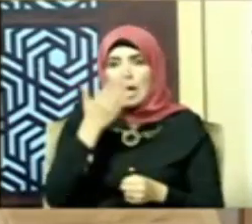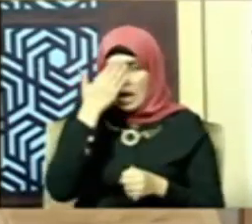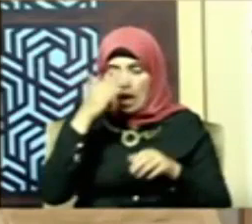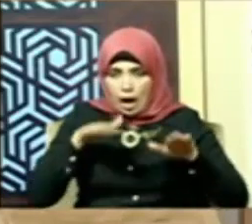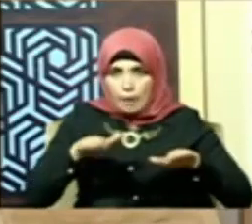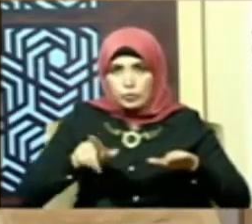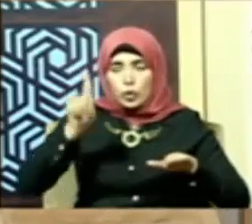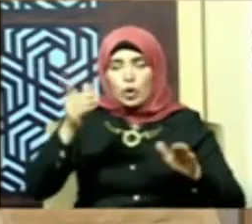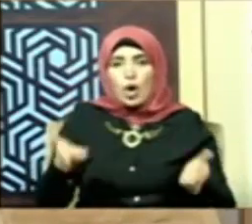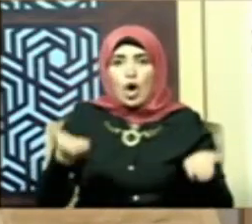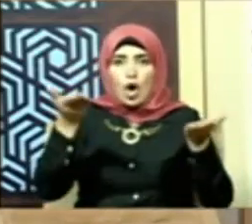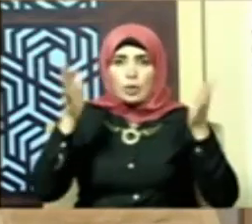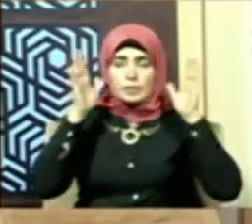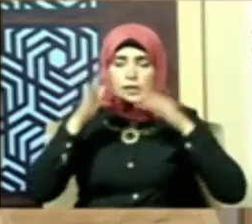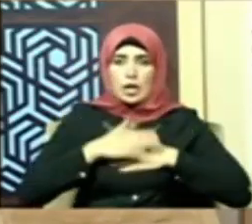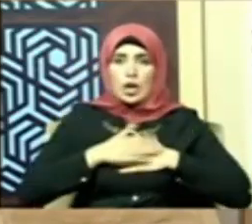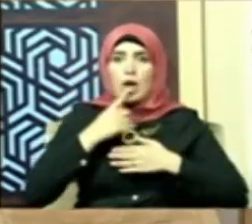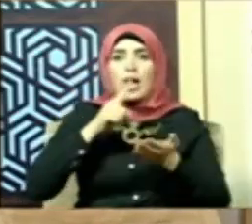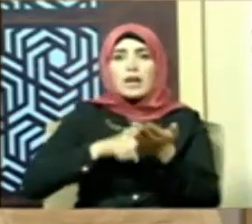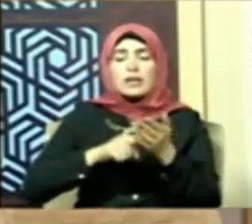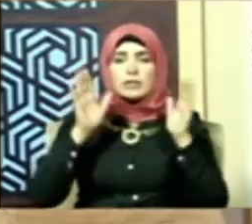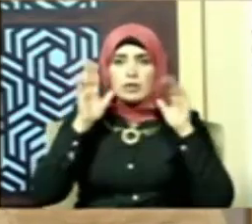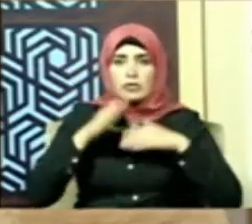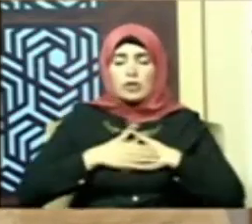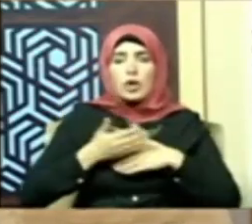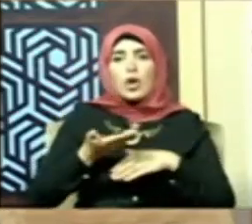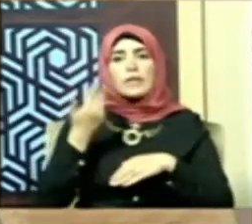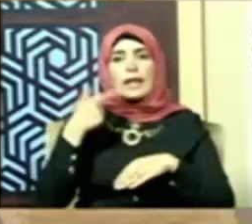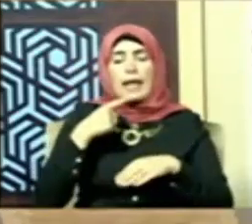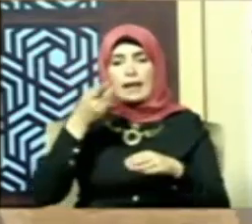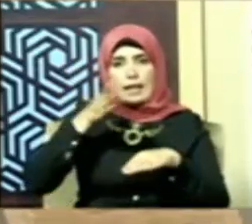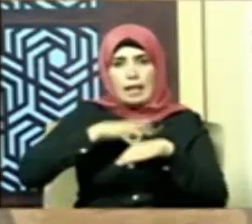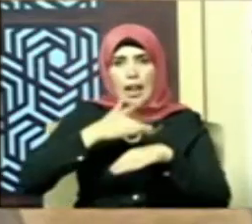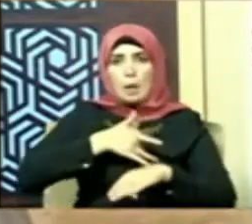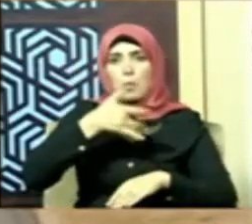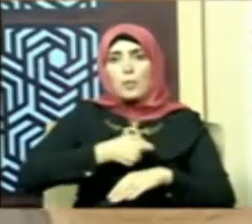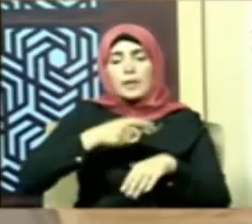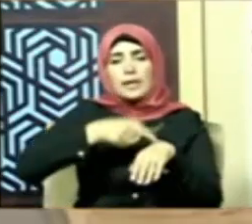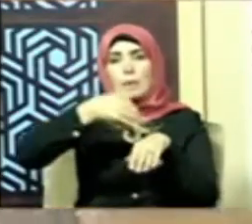الله أقم الصلاة، إن الصلاة كانت على المؤمنين كتابا موقوتا.